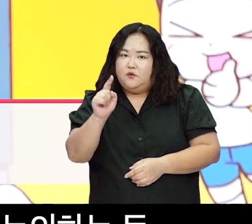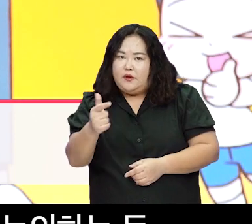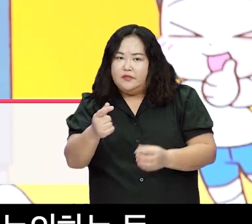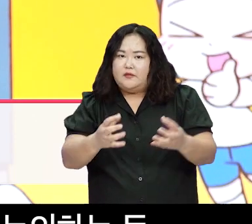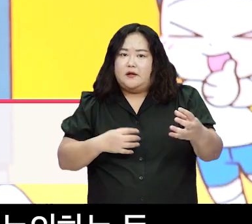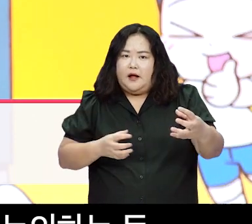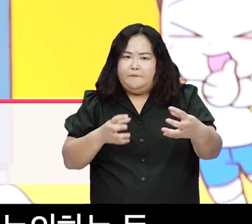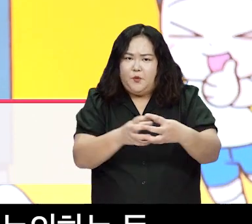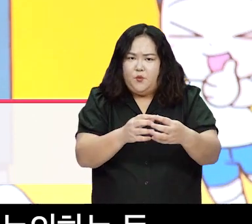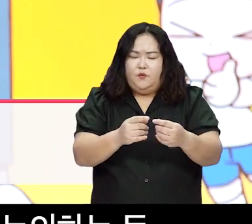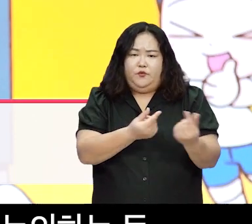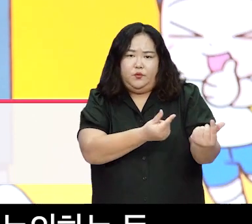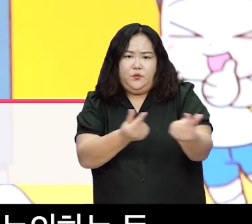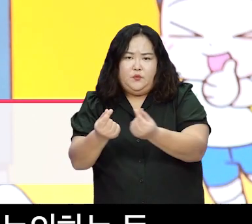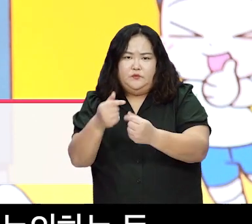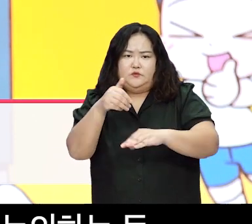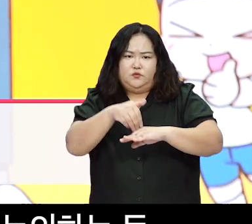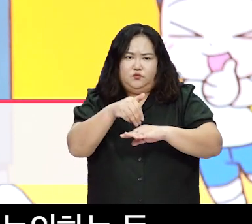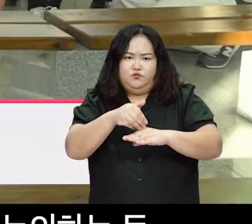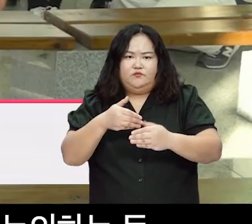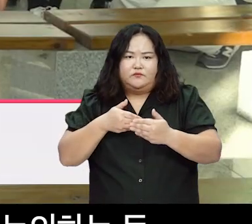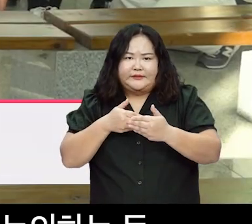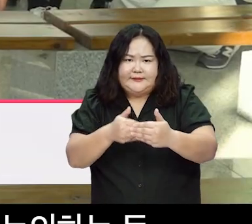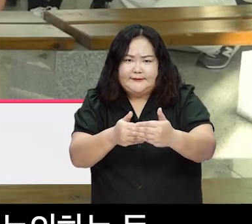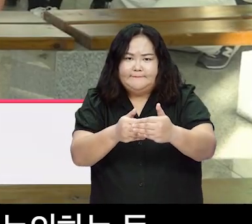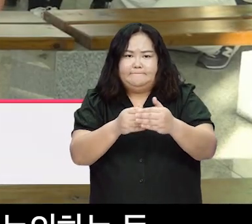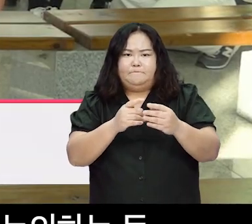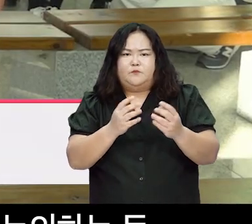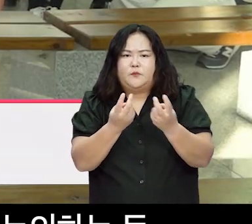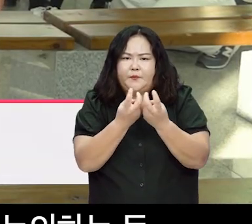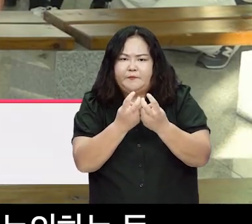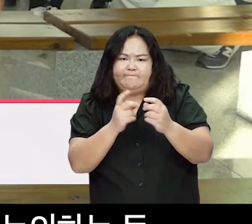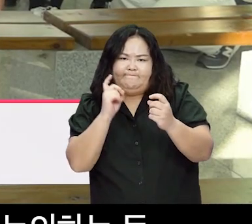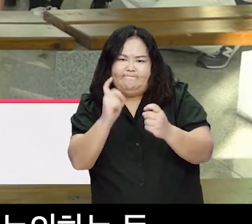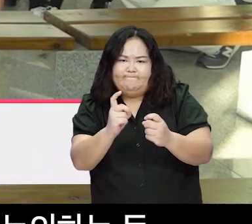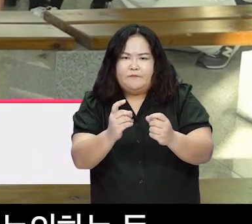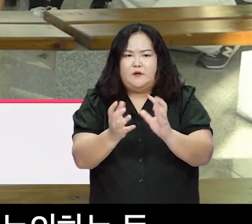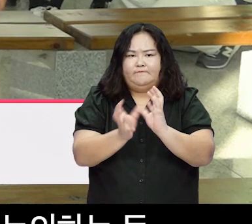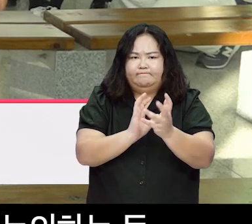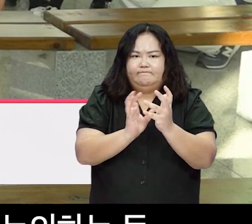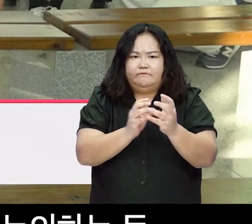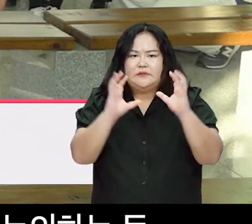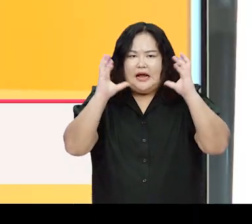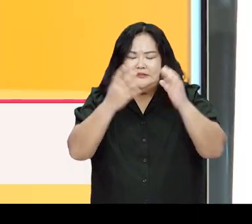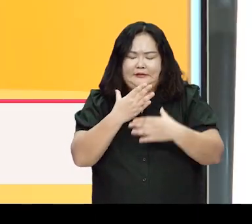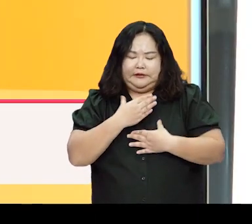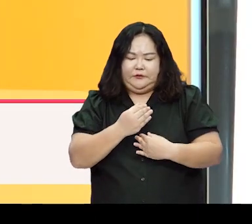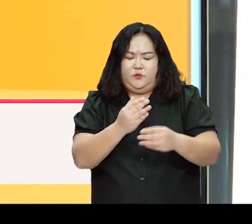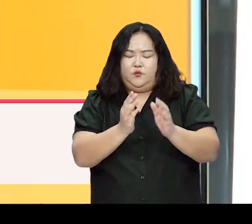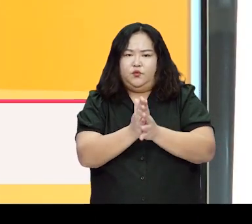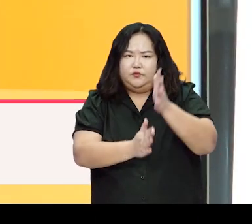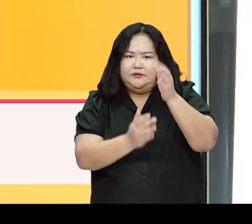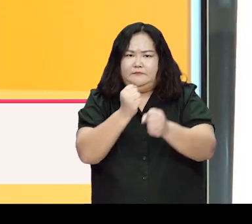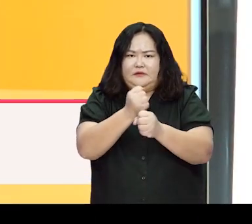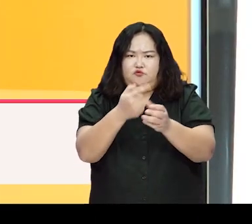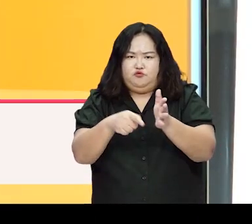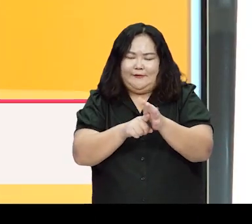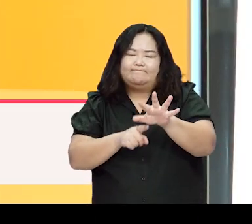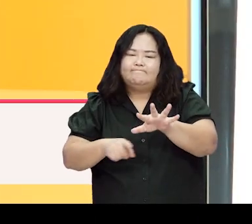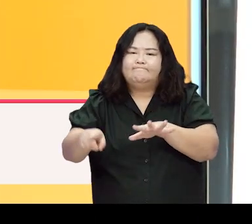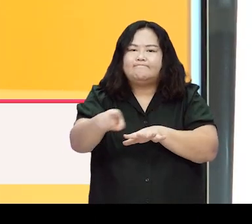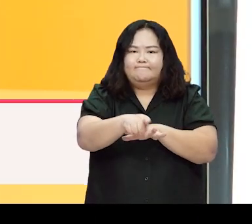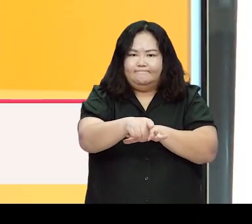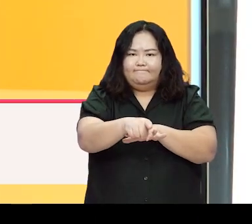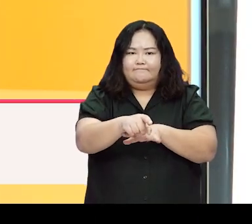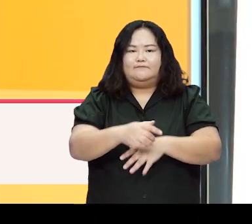민관합동 공동연수를 진행하며 아동학대 대응책에 강화방안을 논의하는 등 아이가 안전한 도시를 만들기